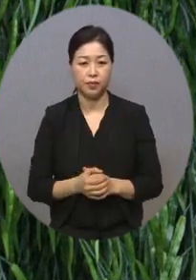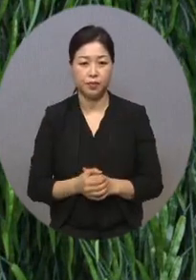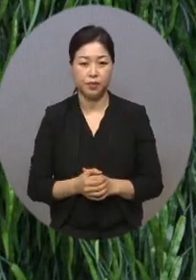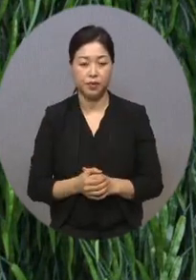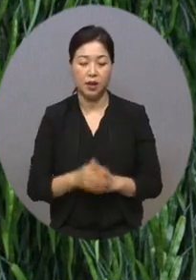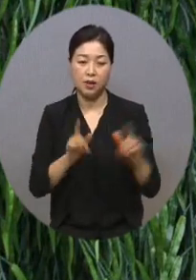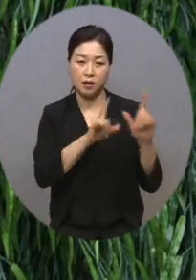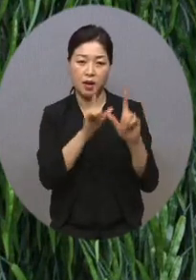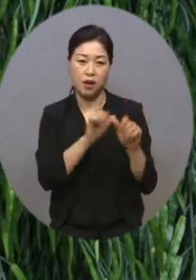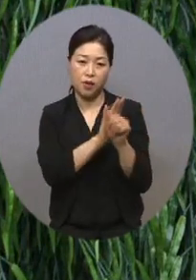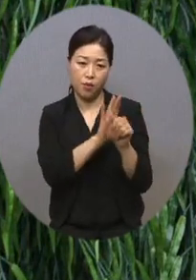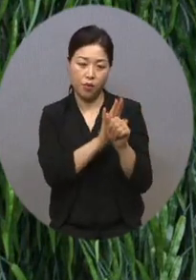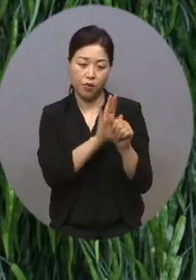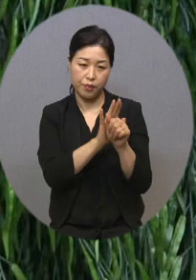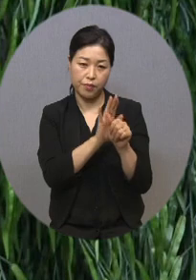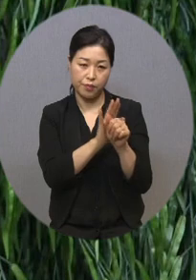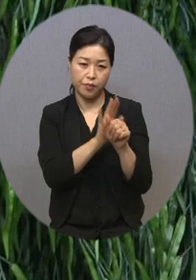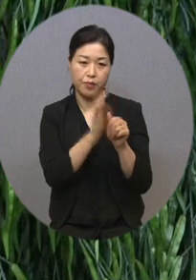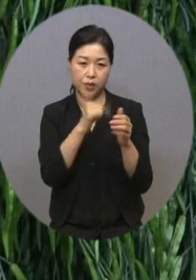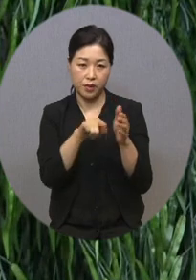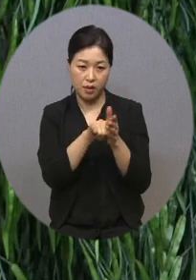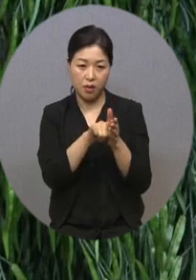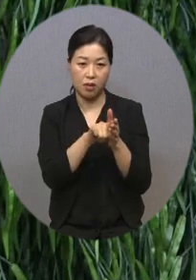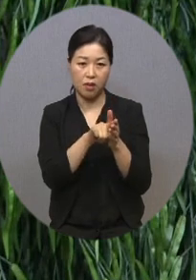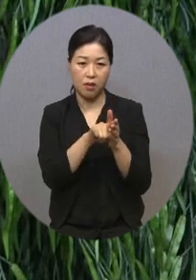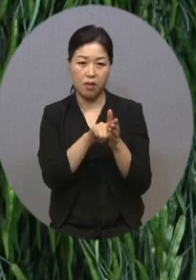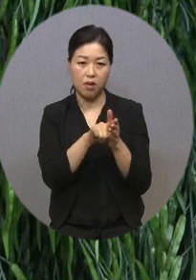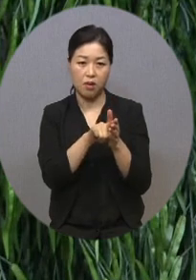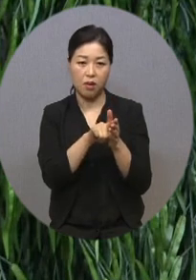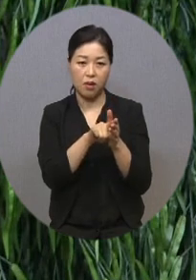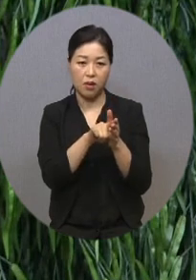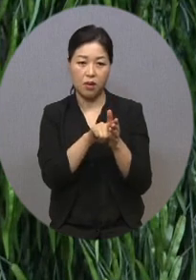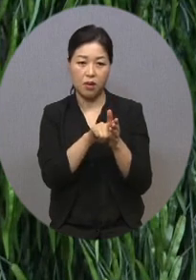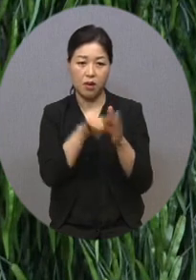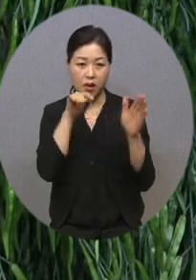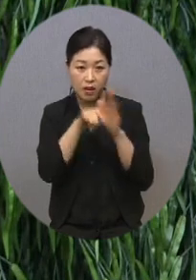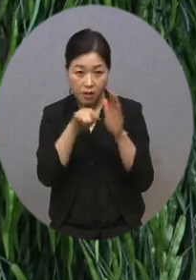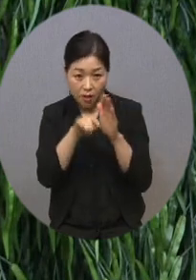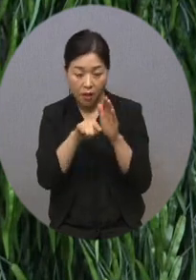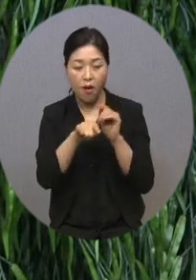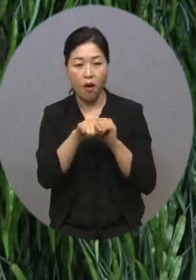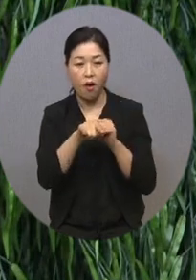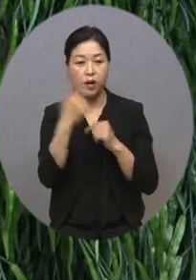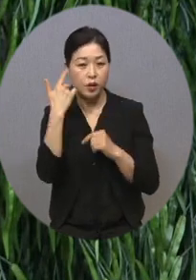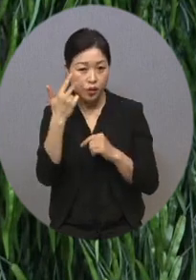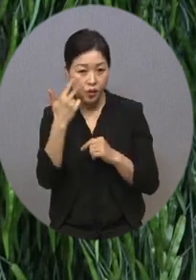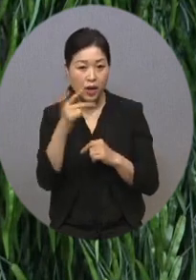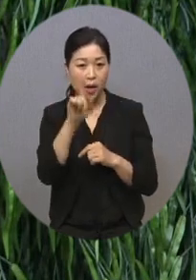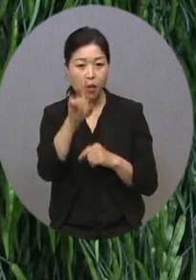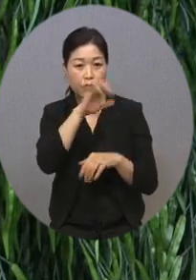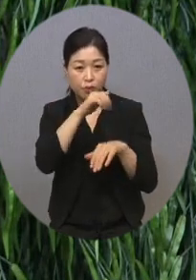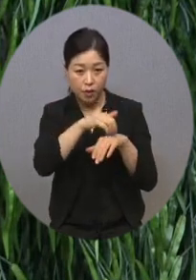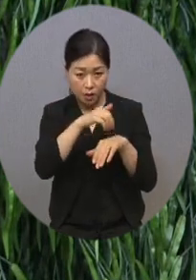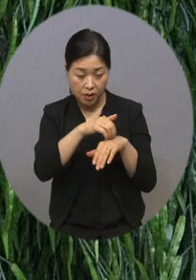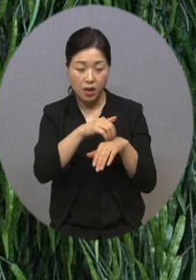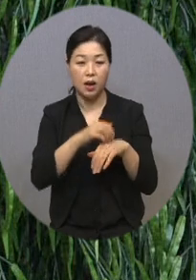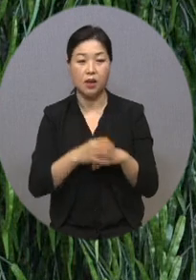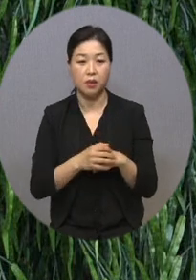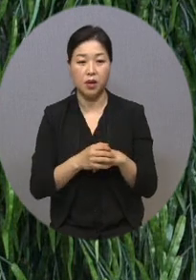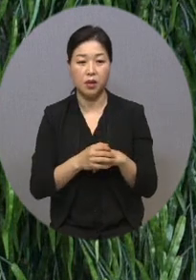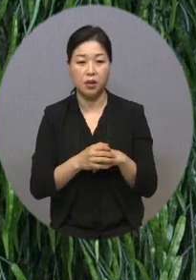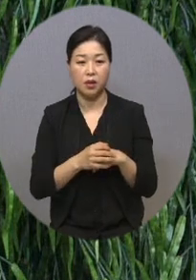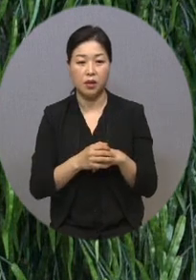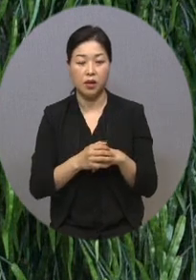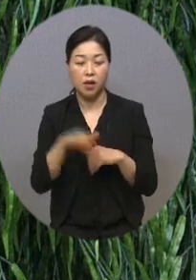조금이라도 생활에 보탬이 될 수 있게 와서 일주일에 한 번씩 훈련을 하게 되면 훈련 수당을 드리게